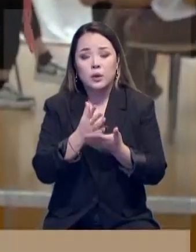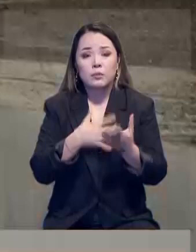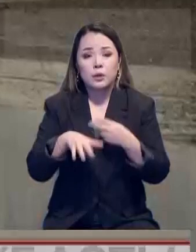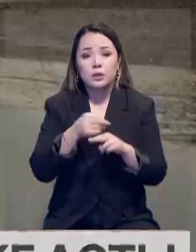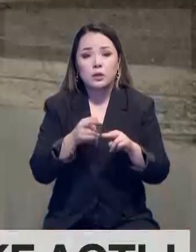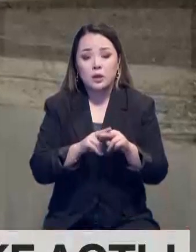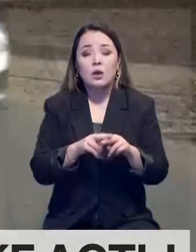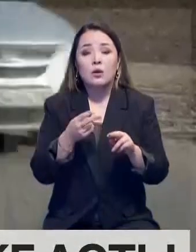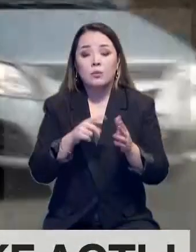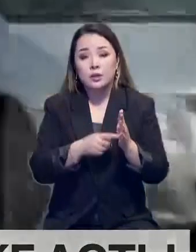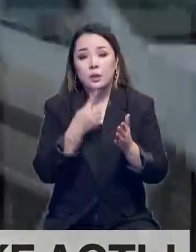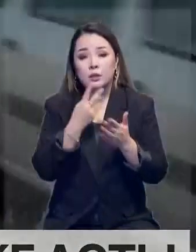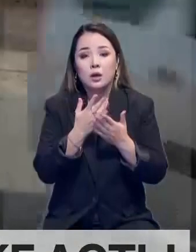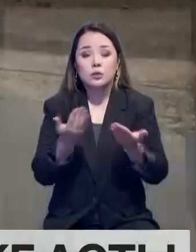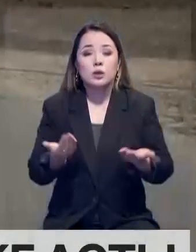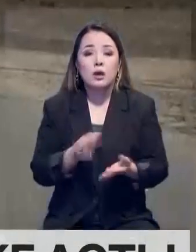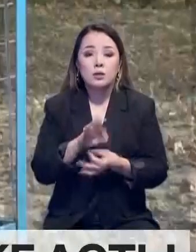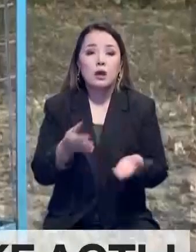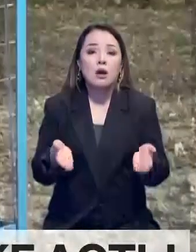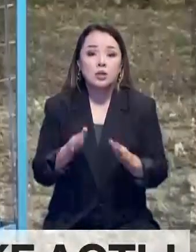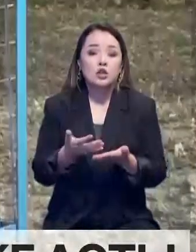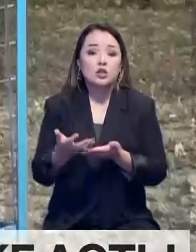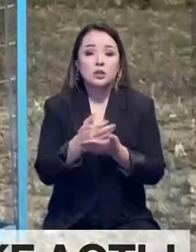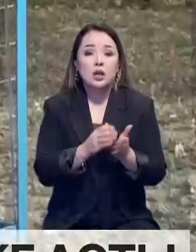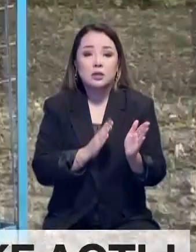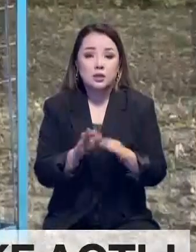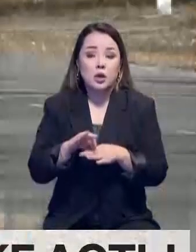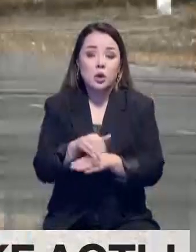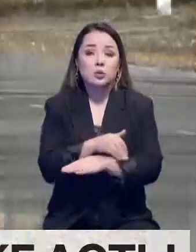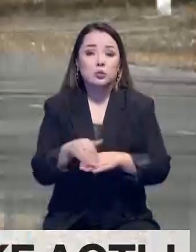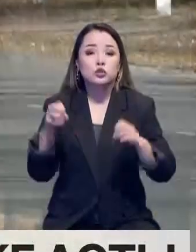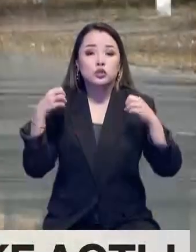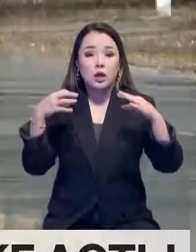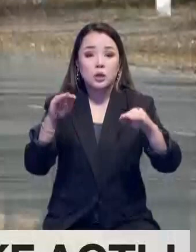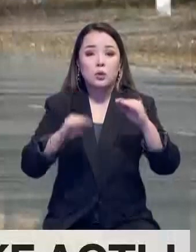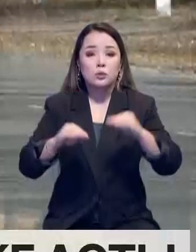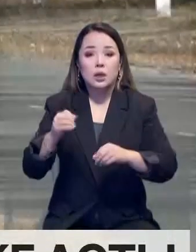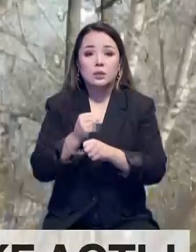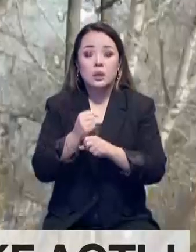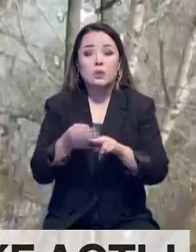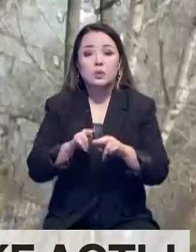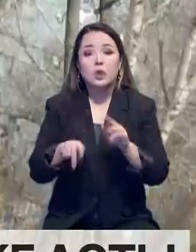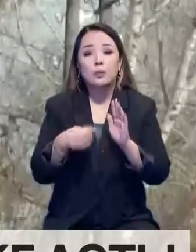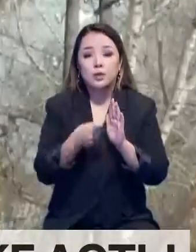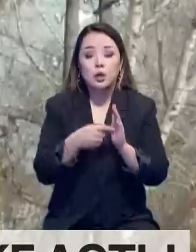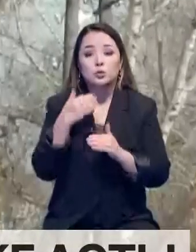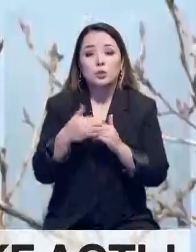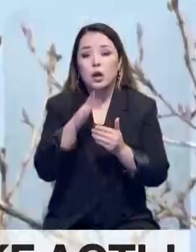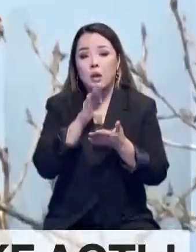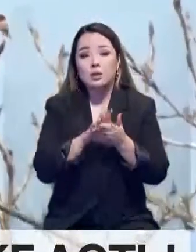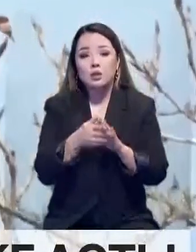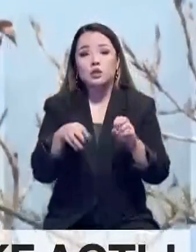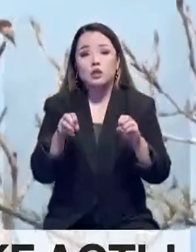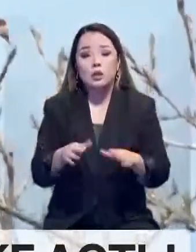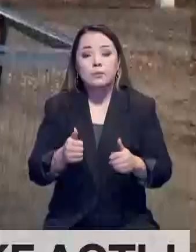қатысады. Ендігі мақсат тұрмыстық қалдықтарды жинауды ретке келтіріп, көшелерге жарық шамдар орнату. Бұл мәселелерде жуық арада